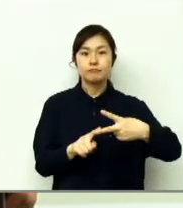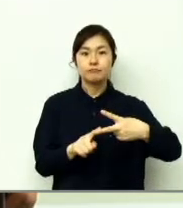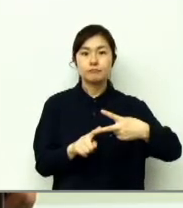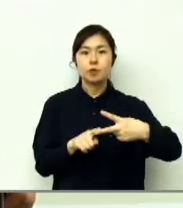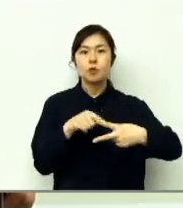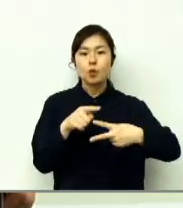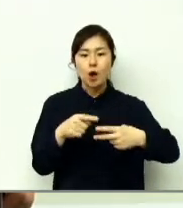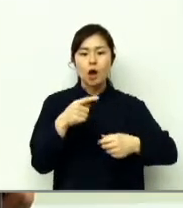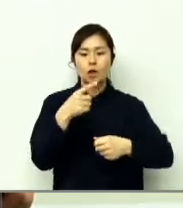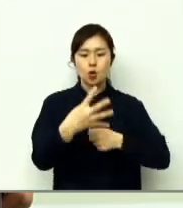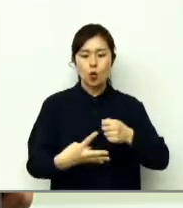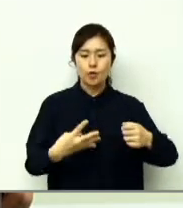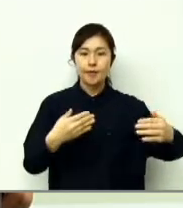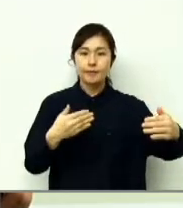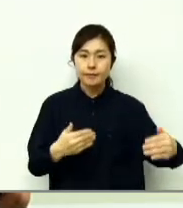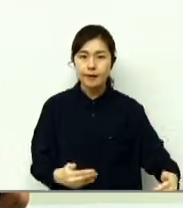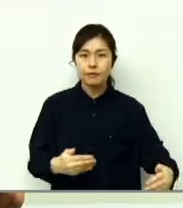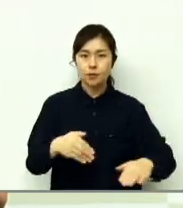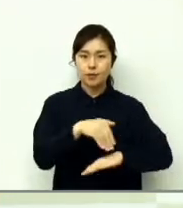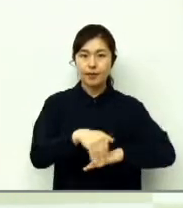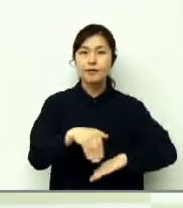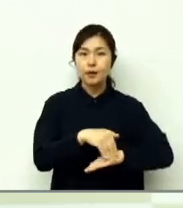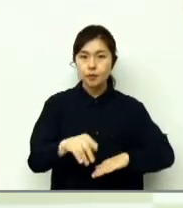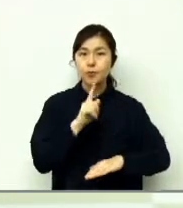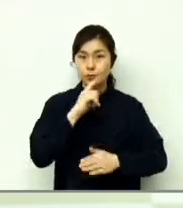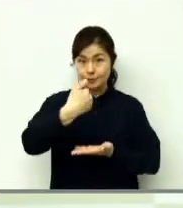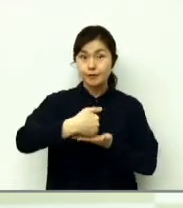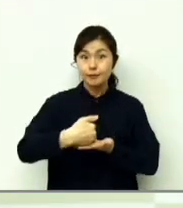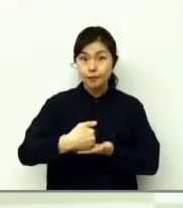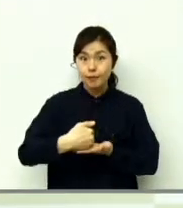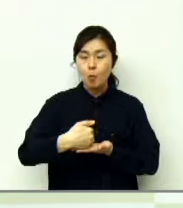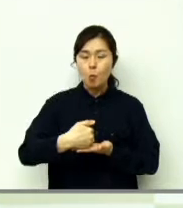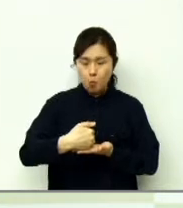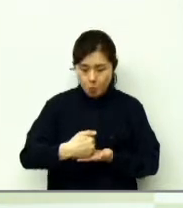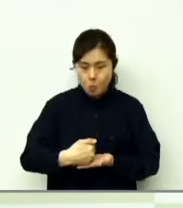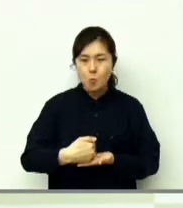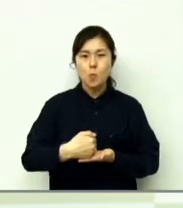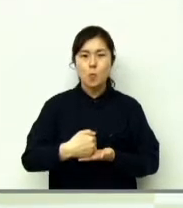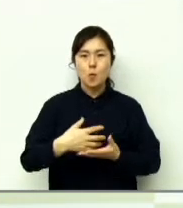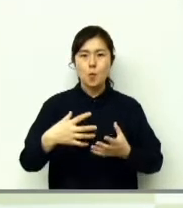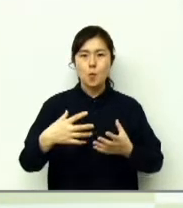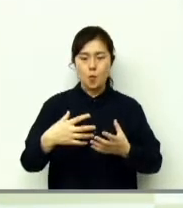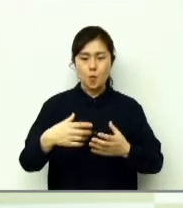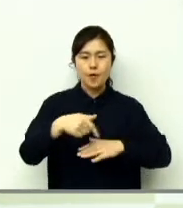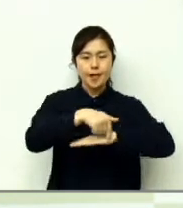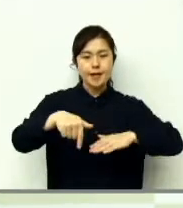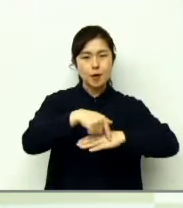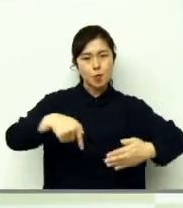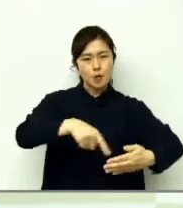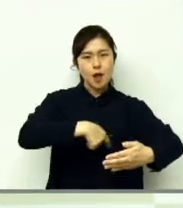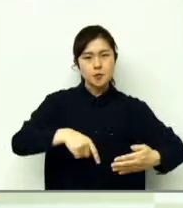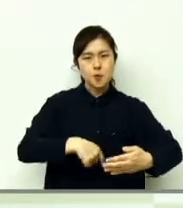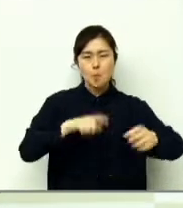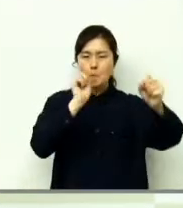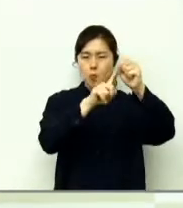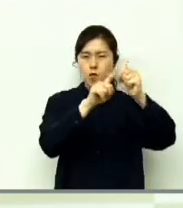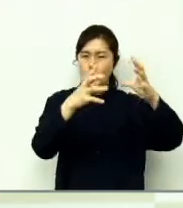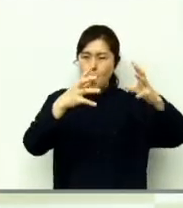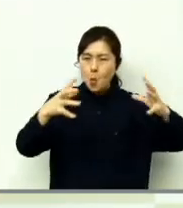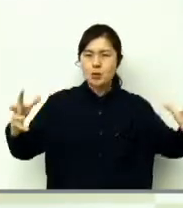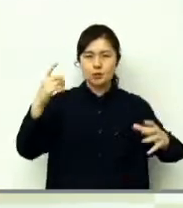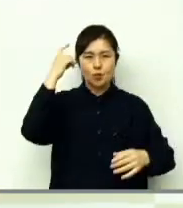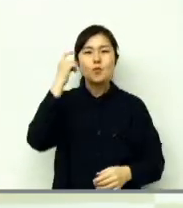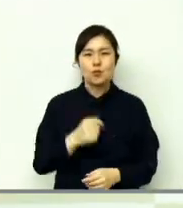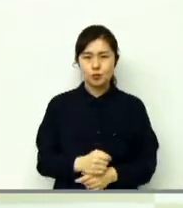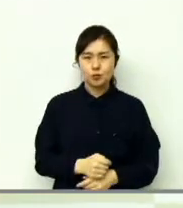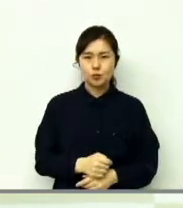年にまたがる、はい、すごく希望感の大きい施策だと思うんですけど、これの達成